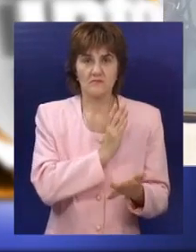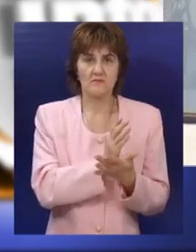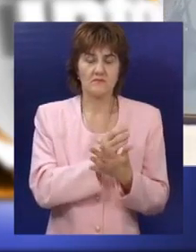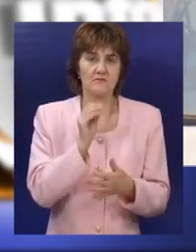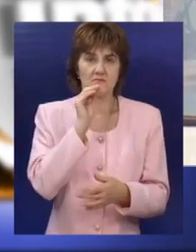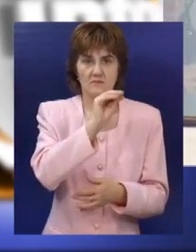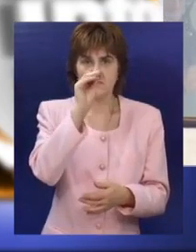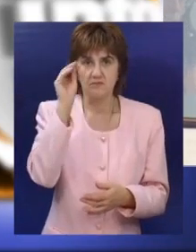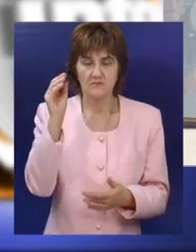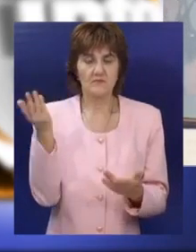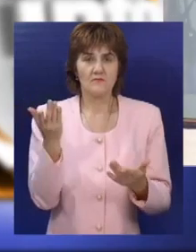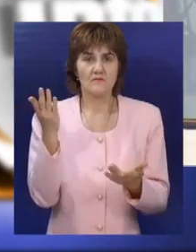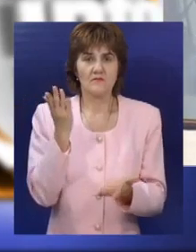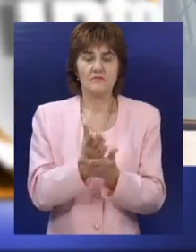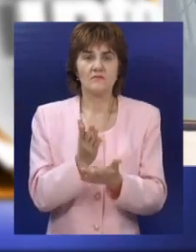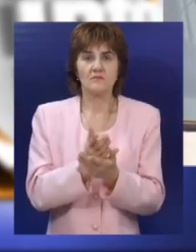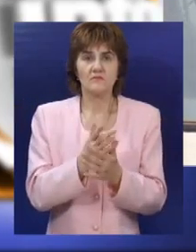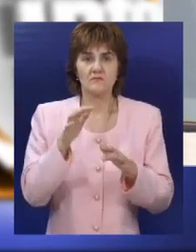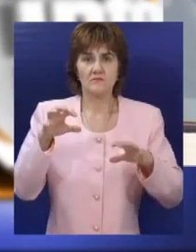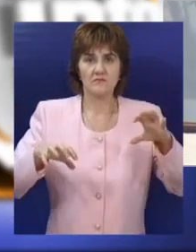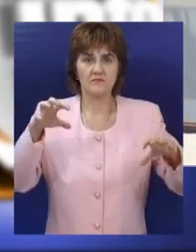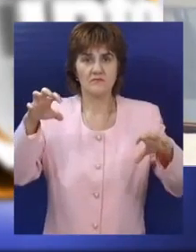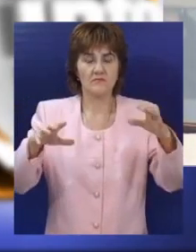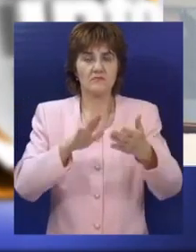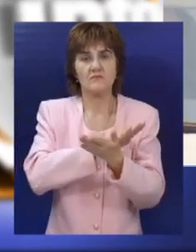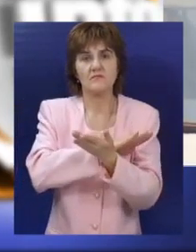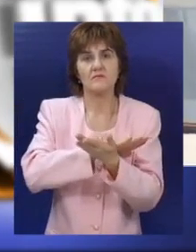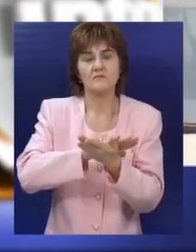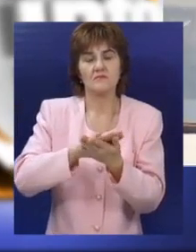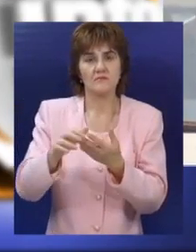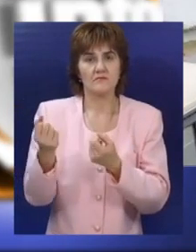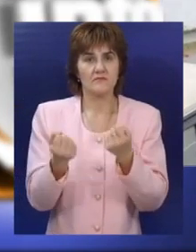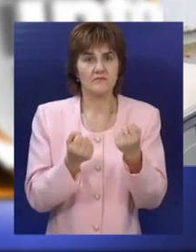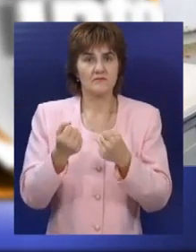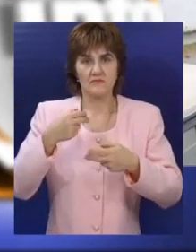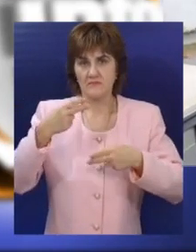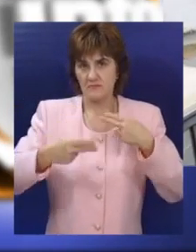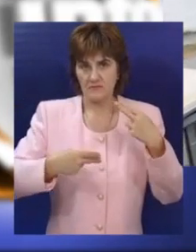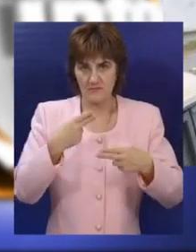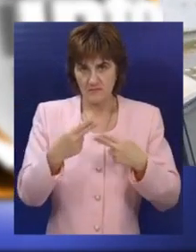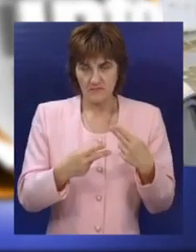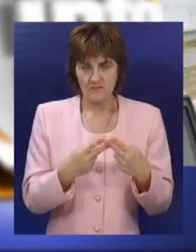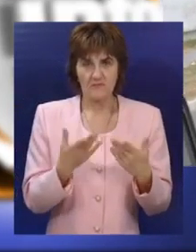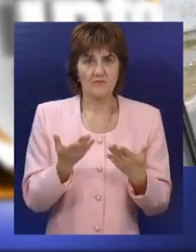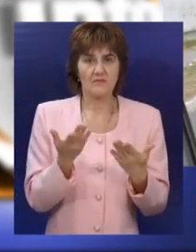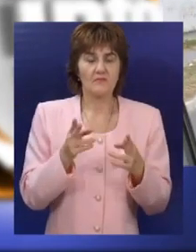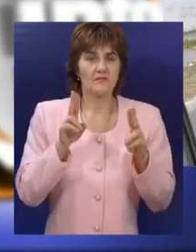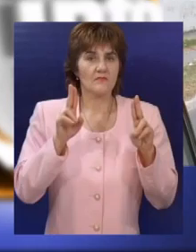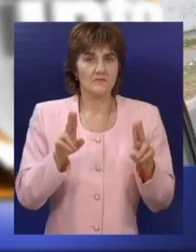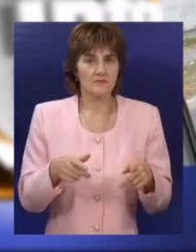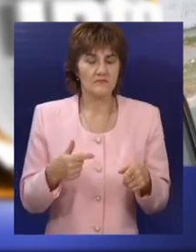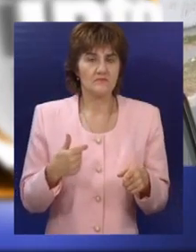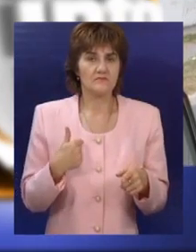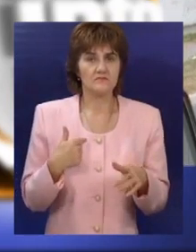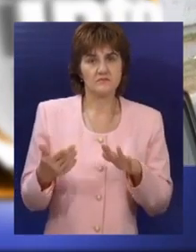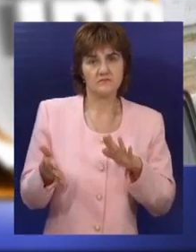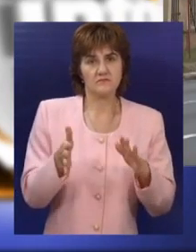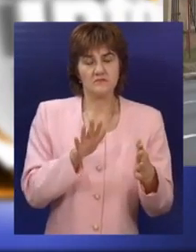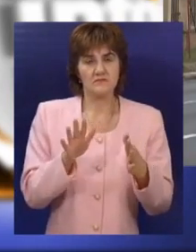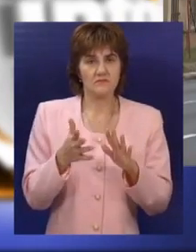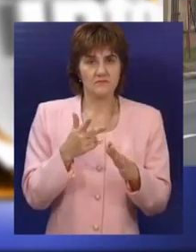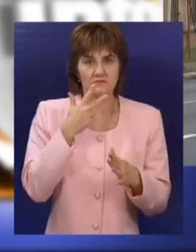obaveštavati građane na kojim tehničkim pregledima će se raditi besplatni tehnički pregled vozila i preporuku gde mogu da se